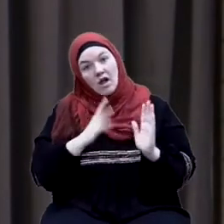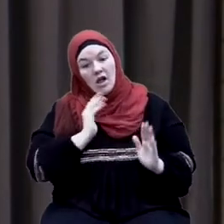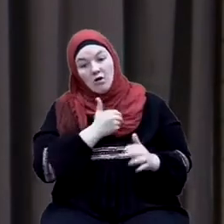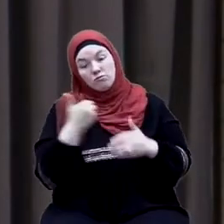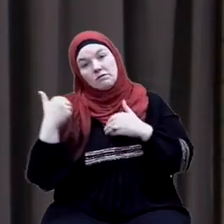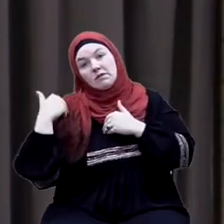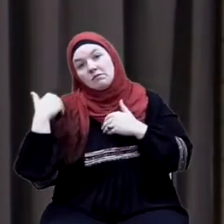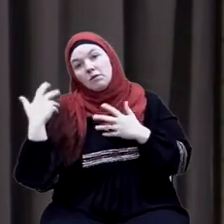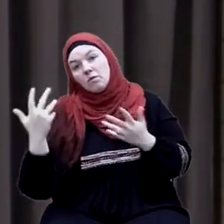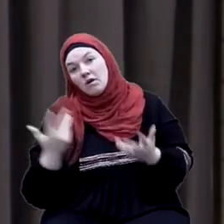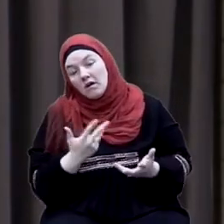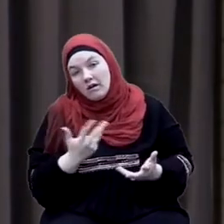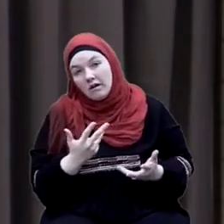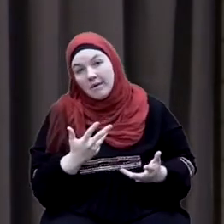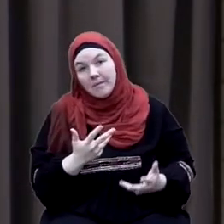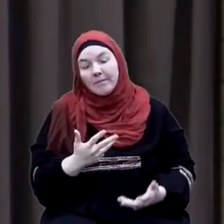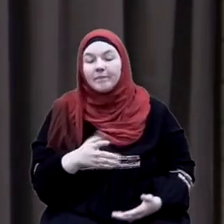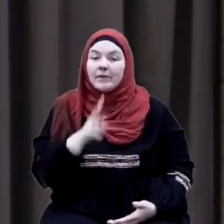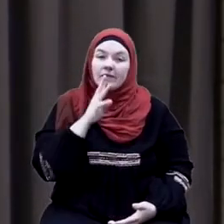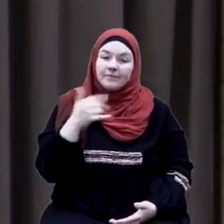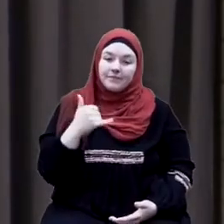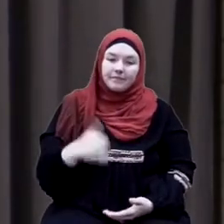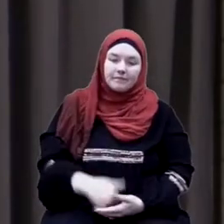مَا أُنزِلَ إِلَيْكَ مِنْ رَبِّكَ